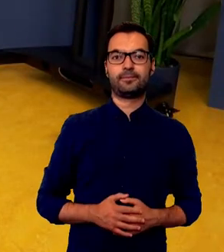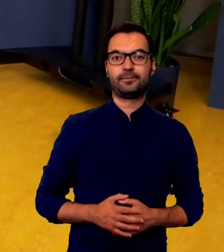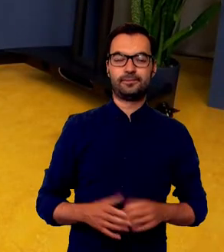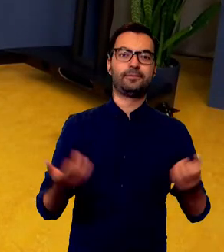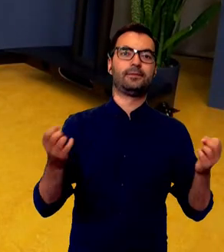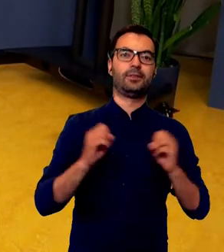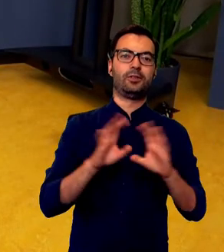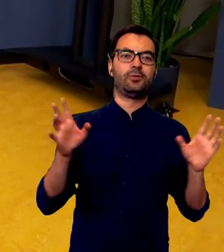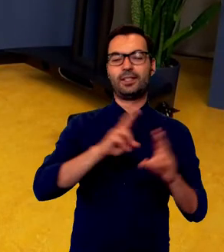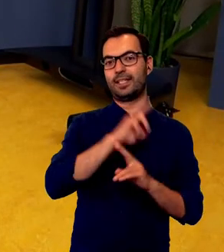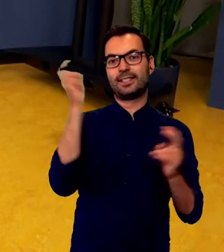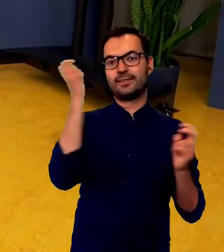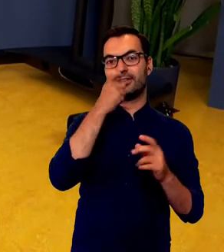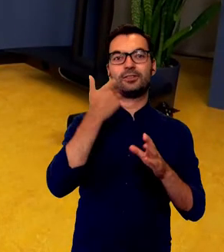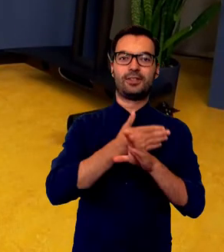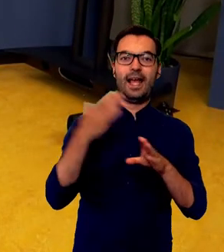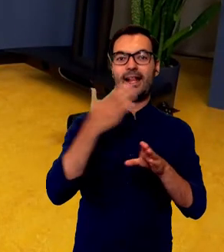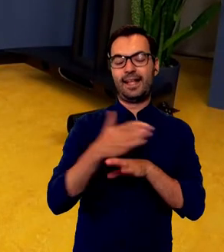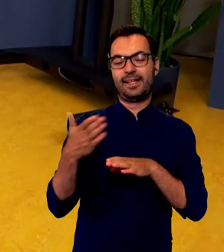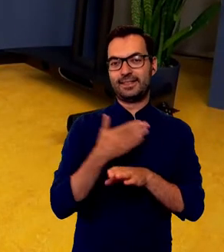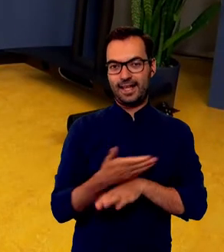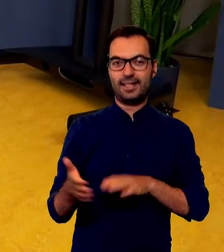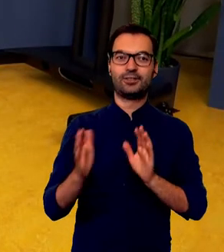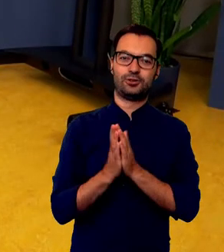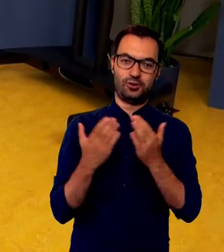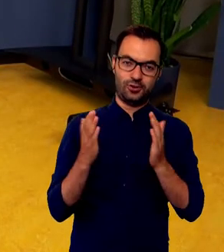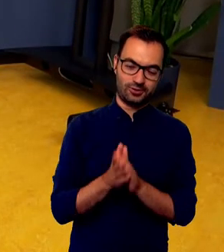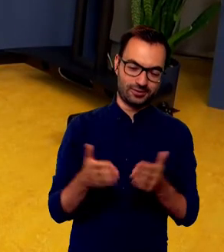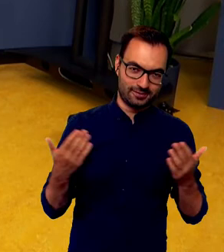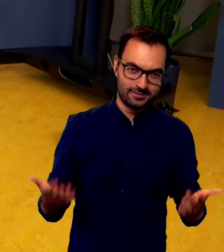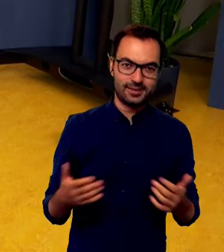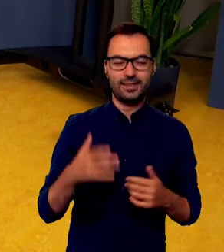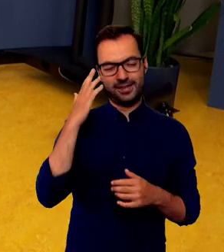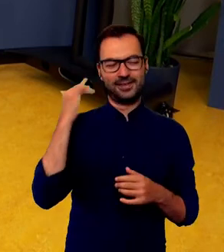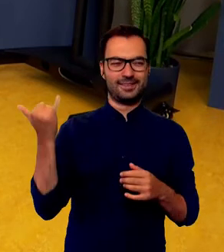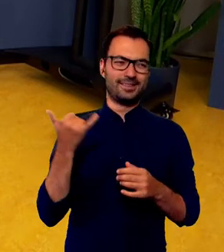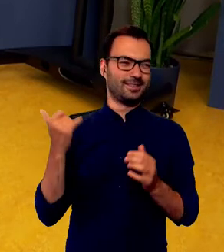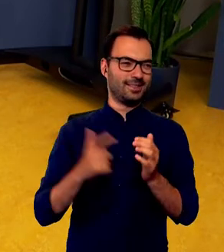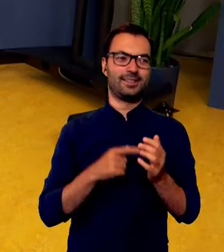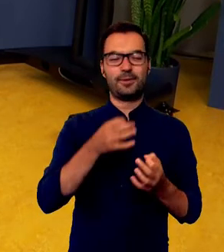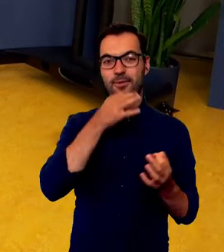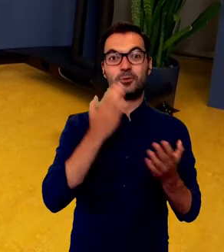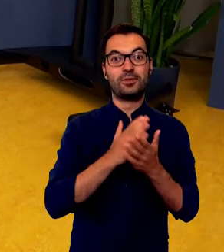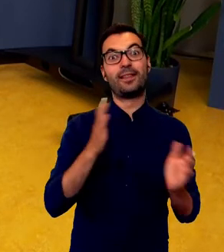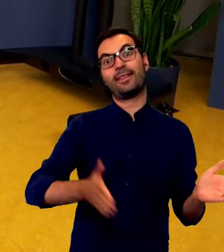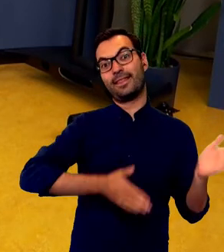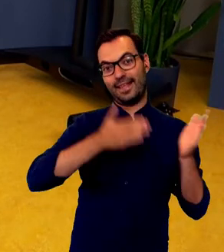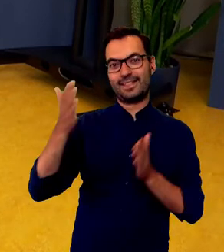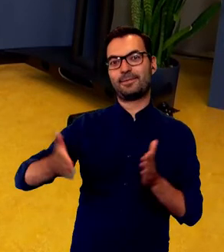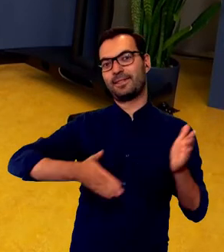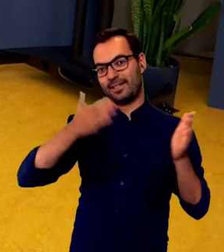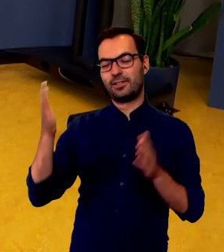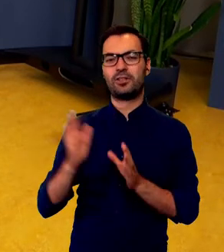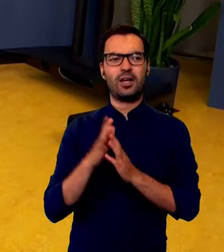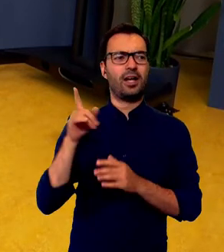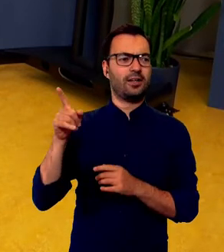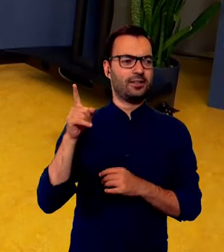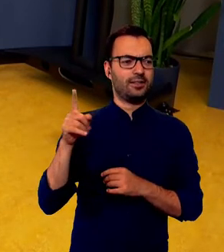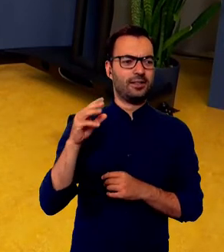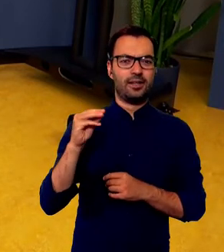No oczywiście, że wszystkich interesują dalsze książki, a to często tak się dzieje przy okazji spotkań, że padają już pytania o następne publikacje, ale